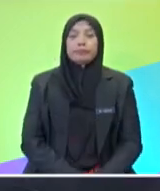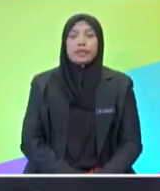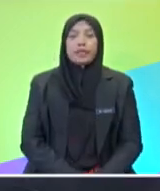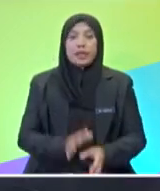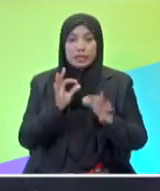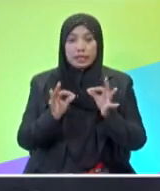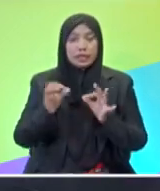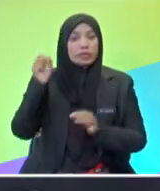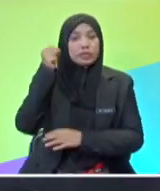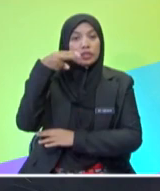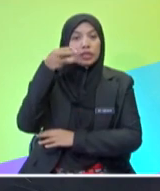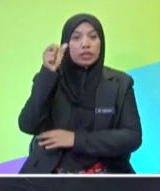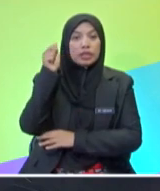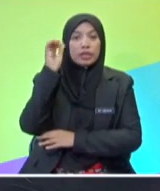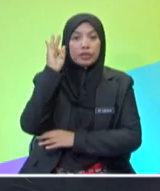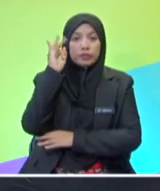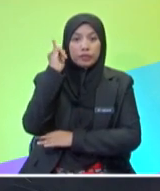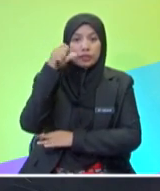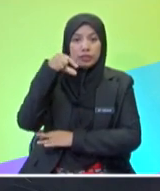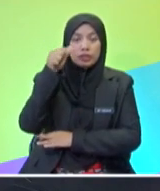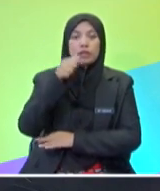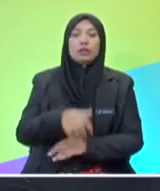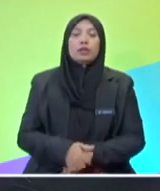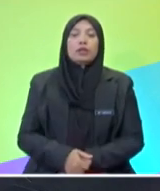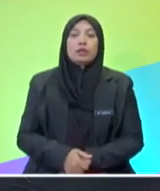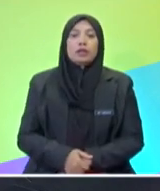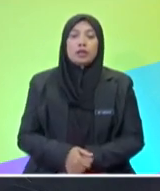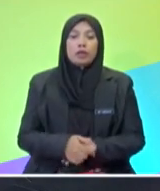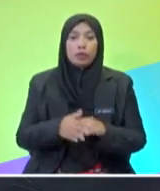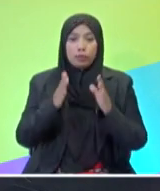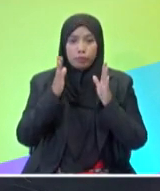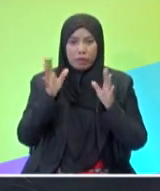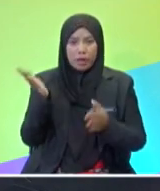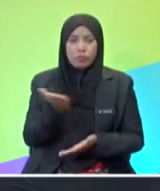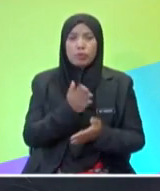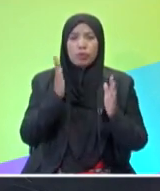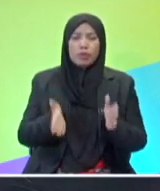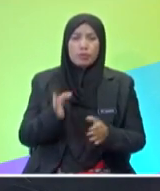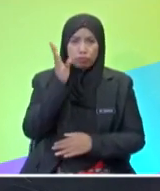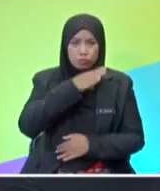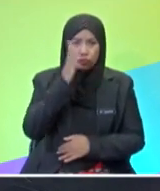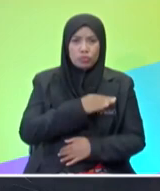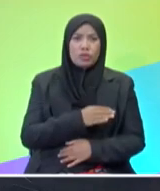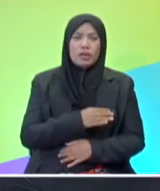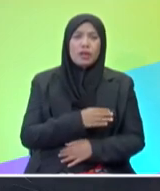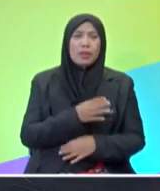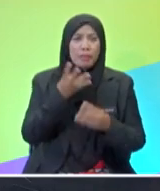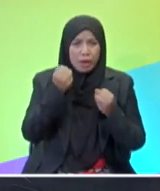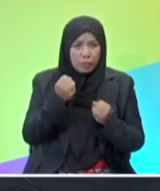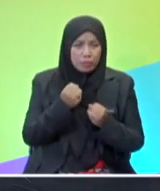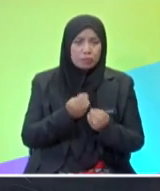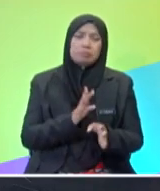Kalau Syafiqah, Syafiqah pergi mana-mana, Syafiqah bau orang yang busuk, Syafiqah nak dekat lagi tak? Tak nak. Gelak